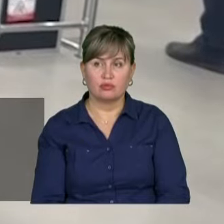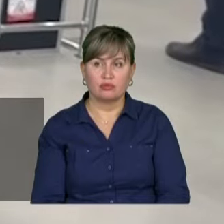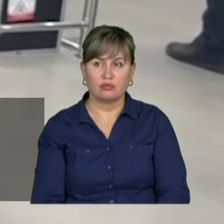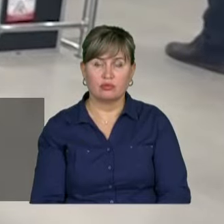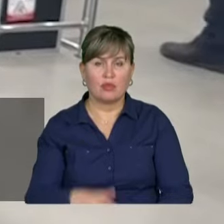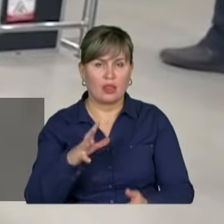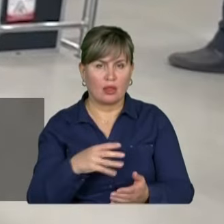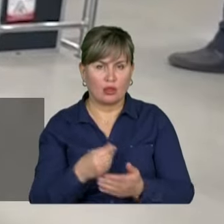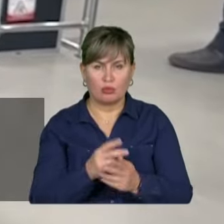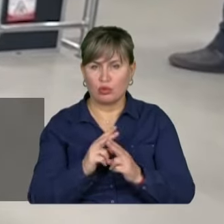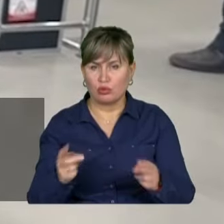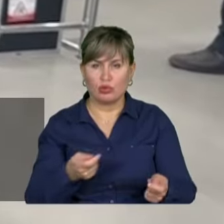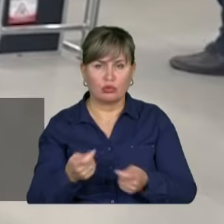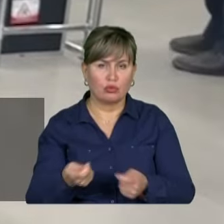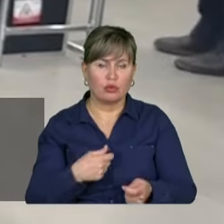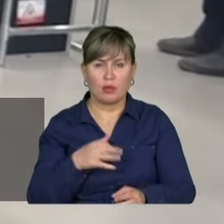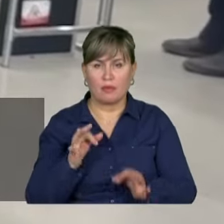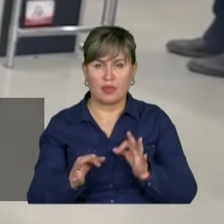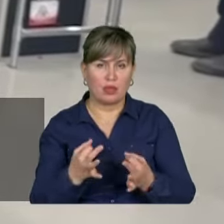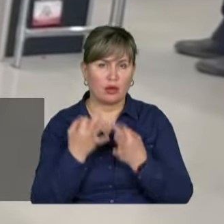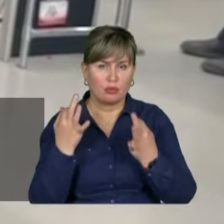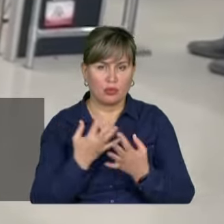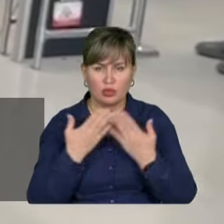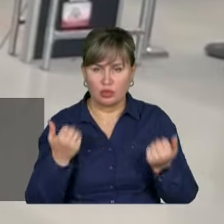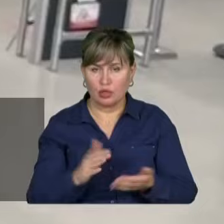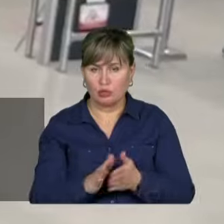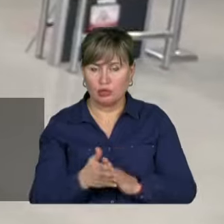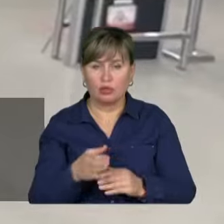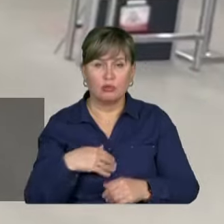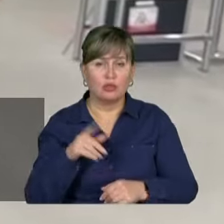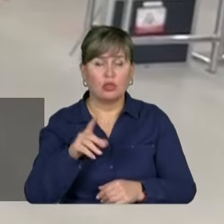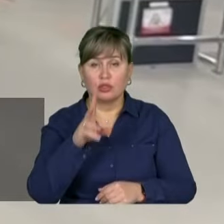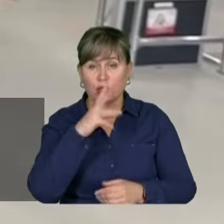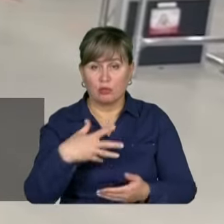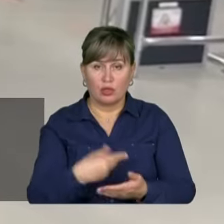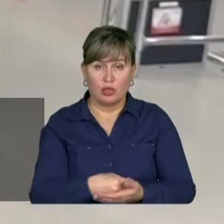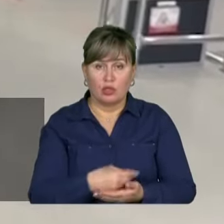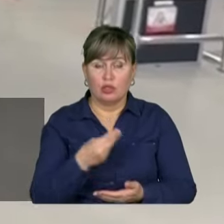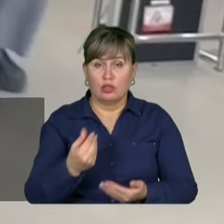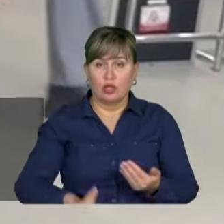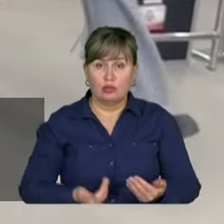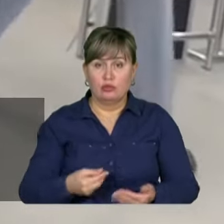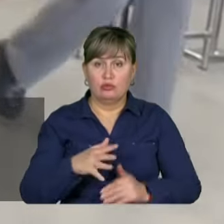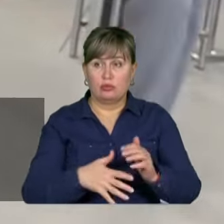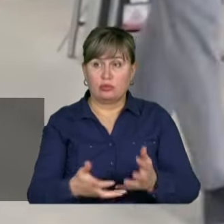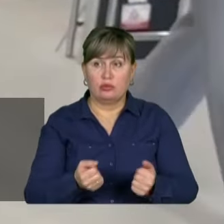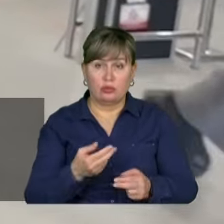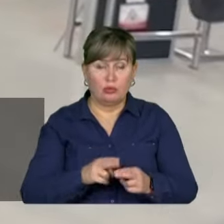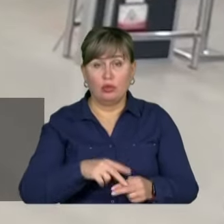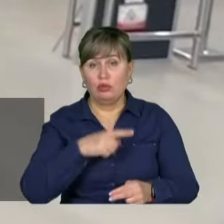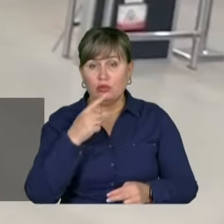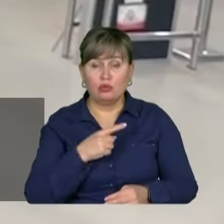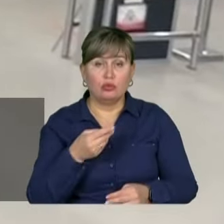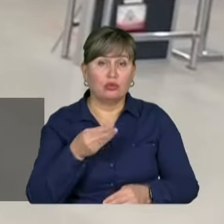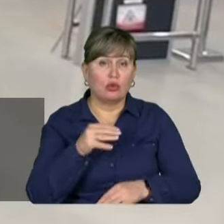До сих пор никто из руководства нам нормально не объяснил ситуацию. Мы даже зарплату сейчас получаем наличными на руки, потому что говорят, что